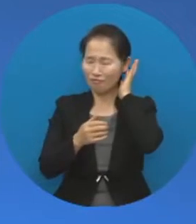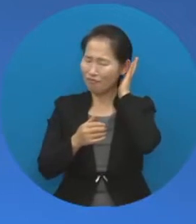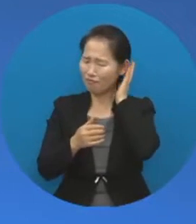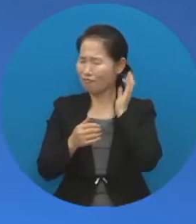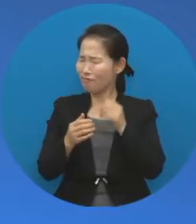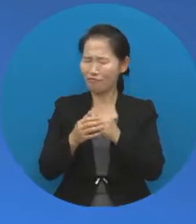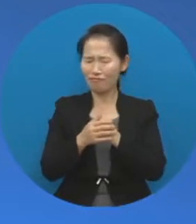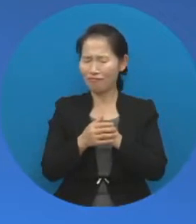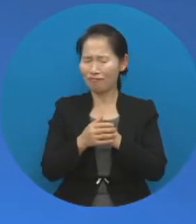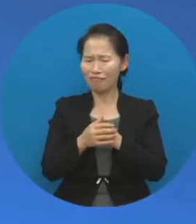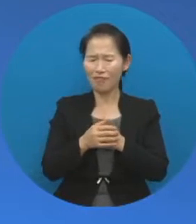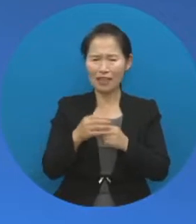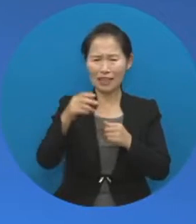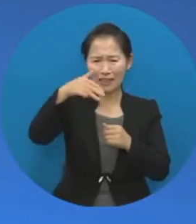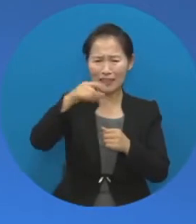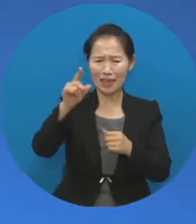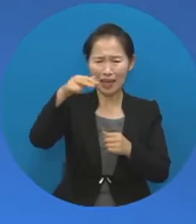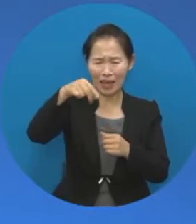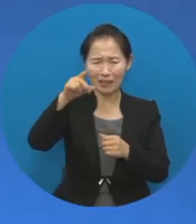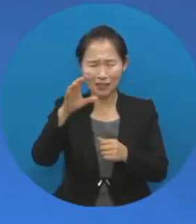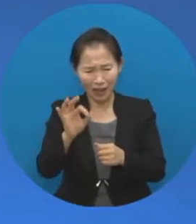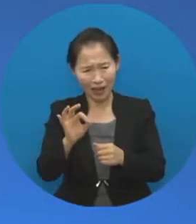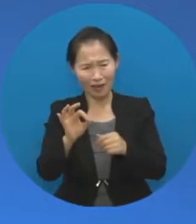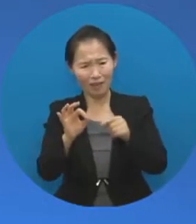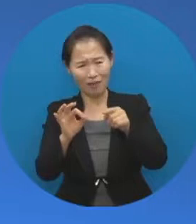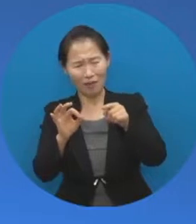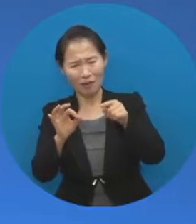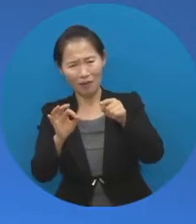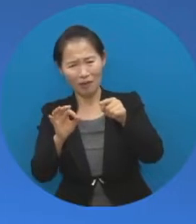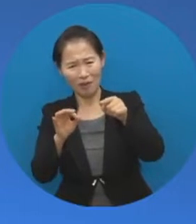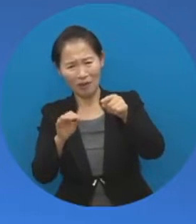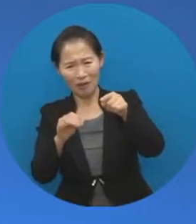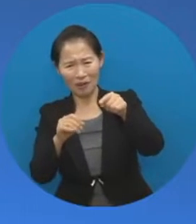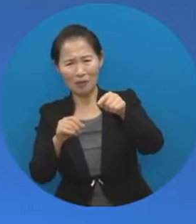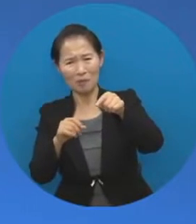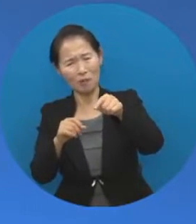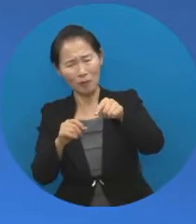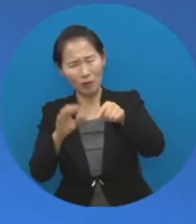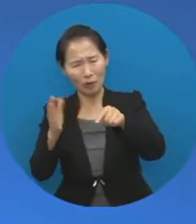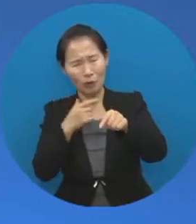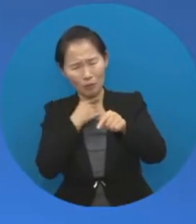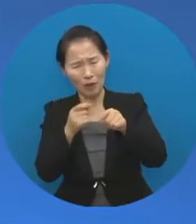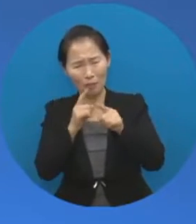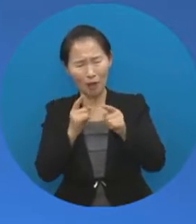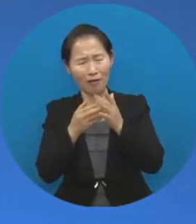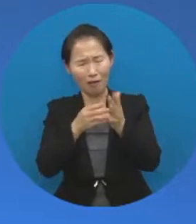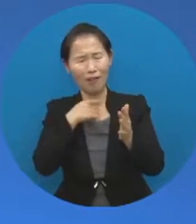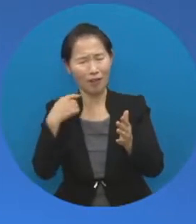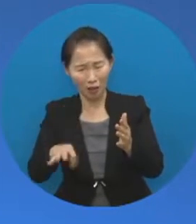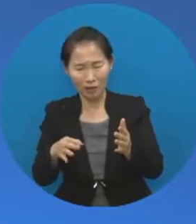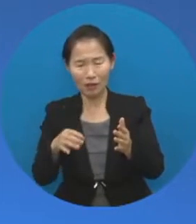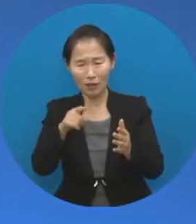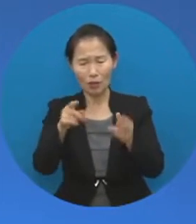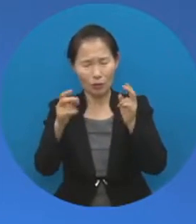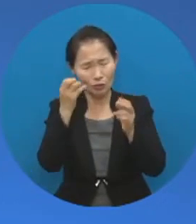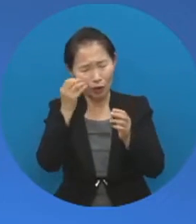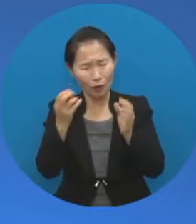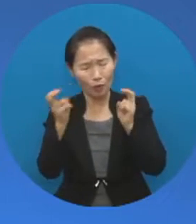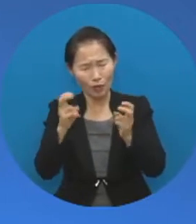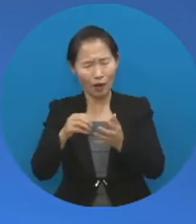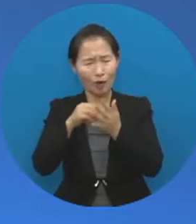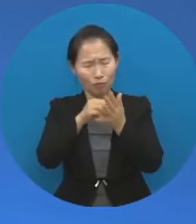거예요. 제가 이제 말씀을 들으면서 요셉에 대한 설교를 들으면서 요셉도 솔직히 하나님께서 꿈을